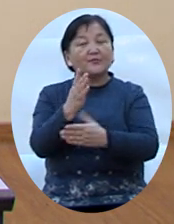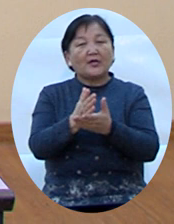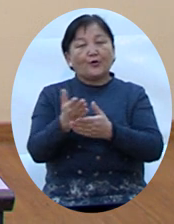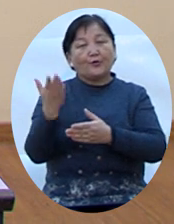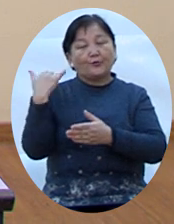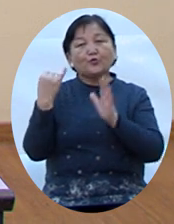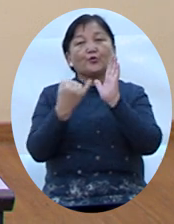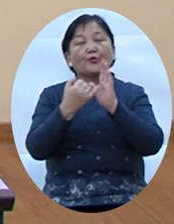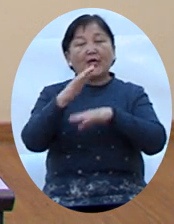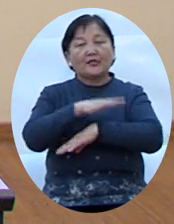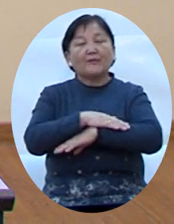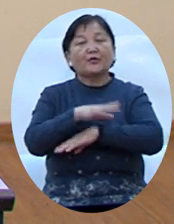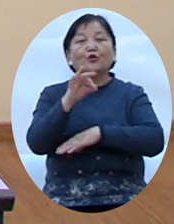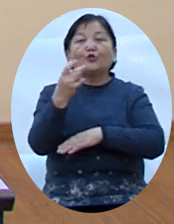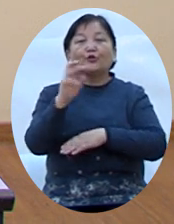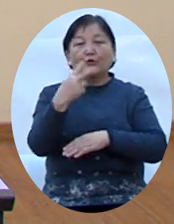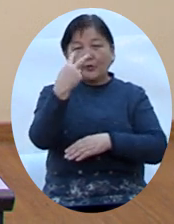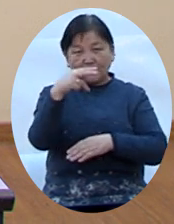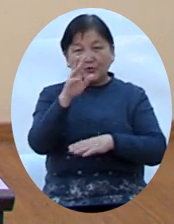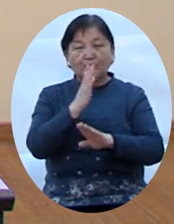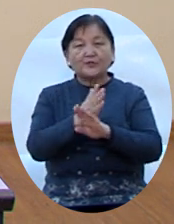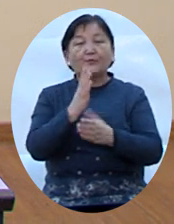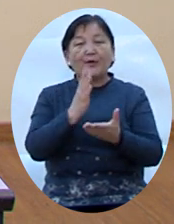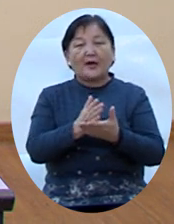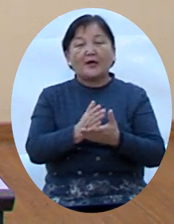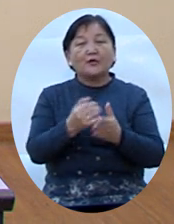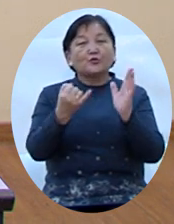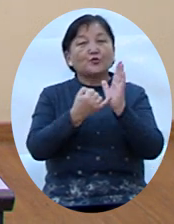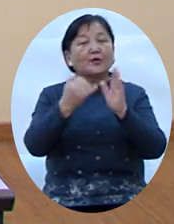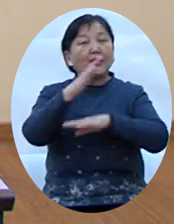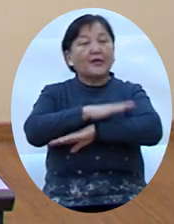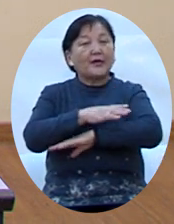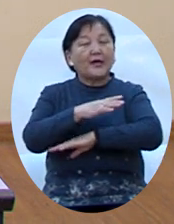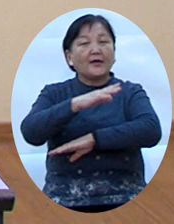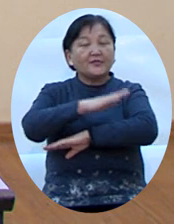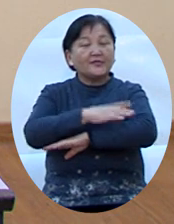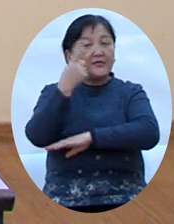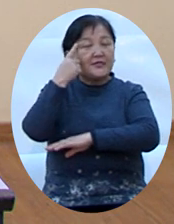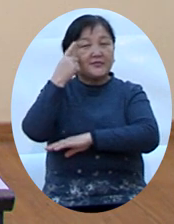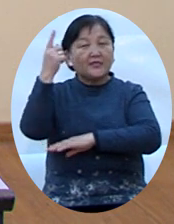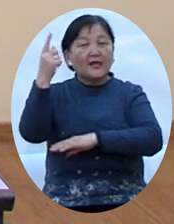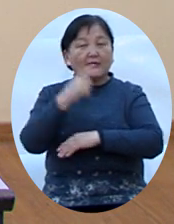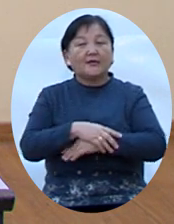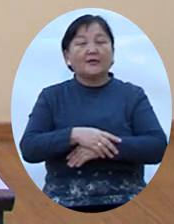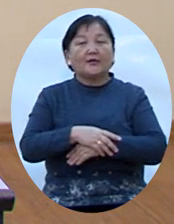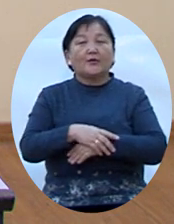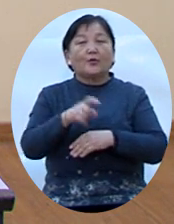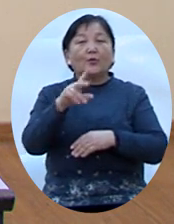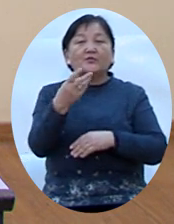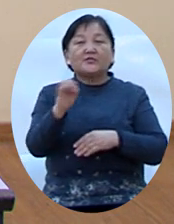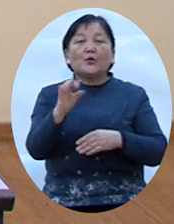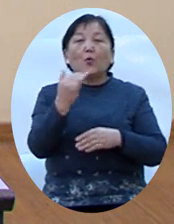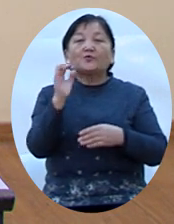төрлийн талаар үздэн байгаа. За тэгэхээр 6 дугаар ангид үздэн хичээлээ иргэн санаад бүгдээрээ хүнсний содын уусмал